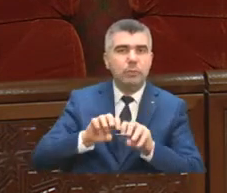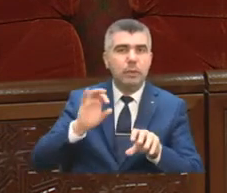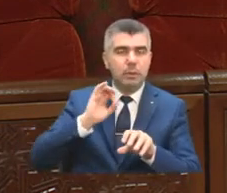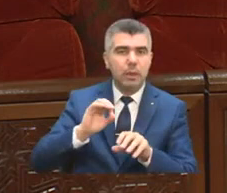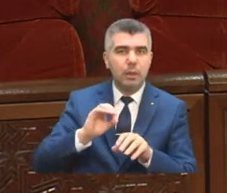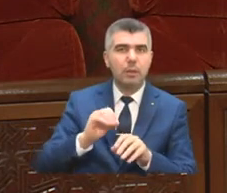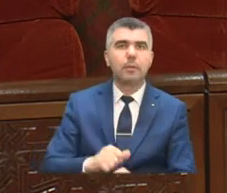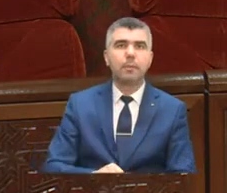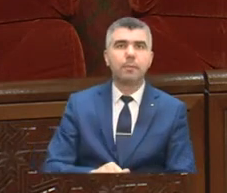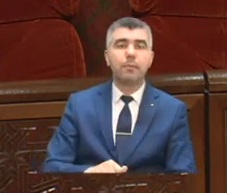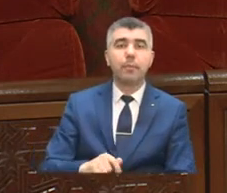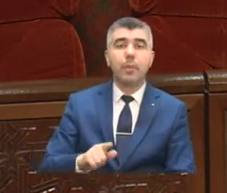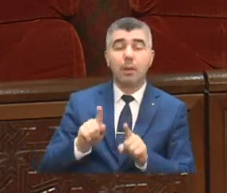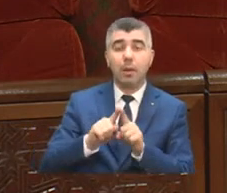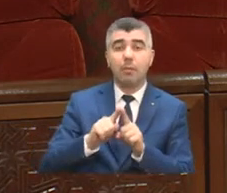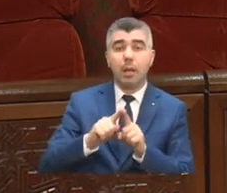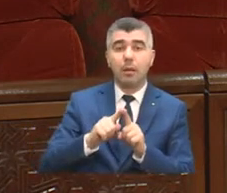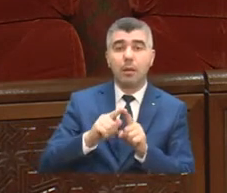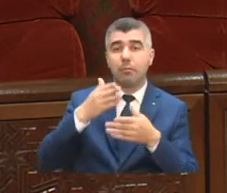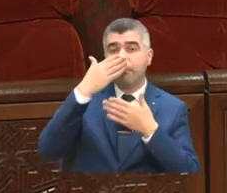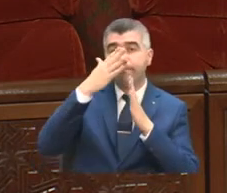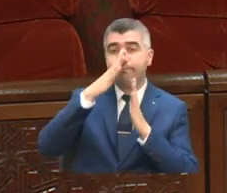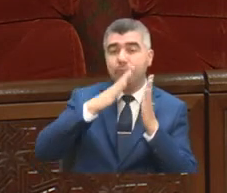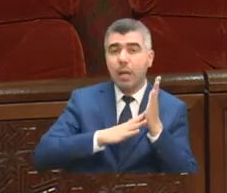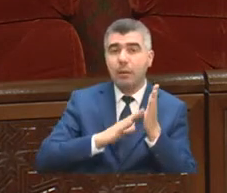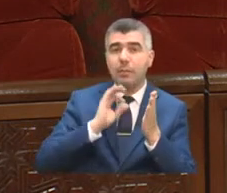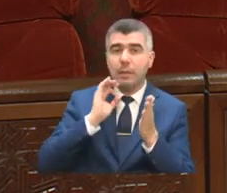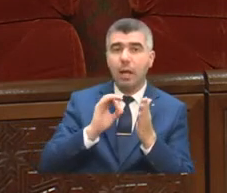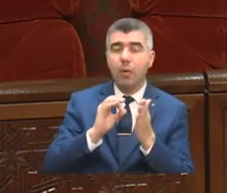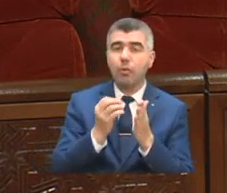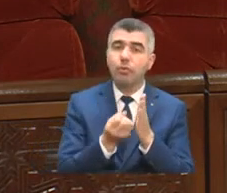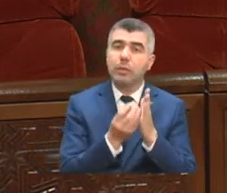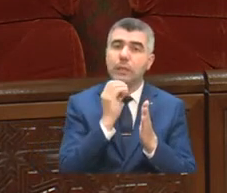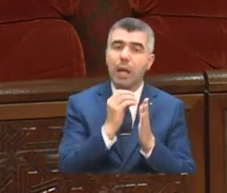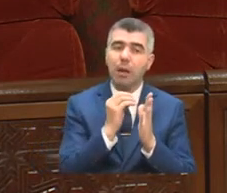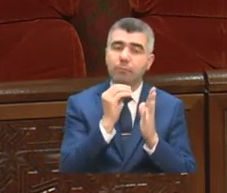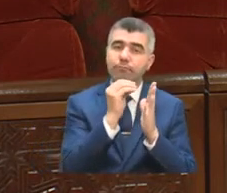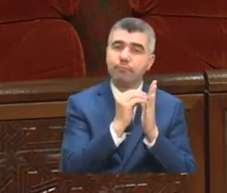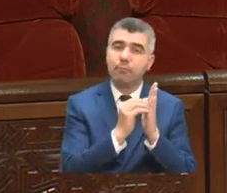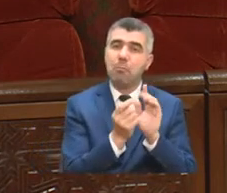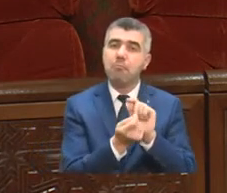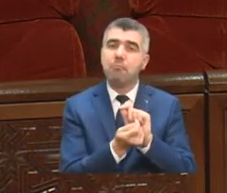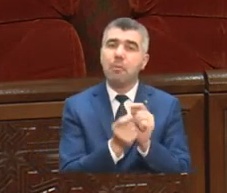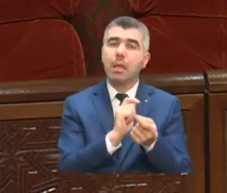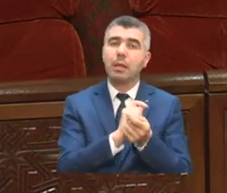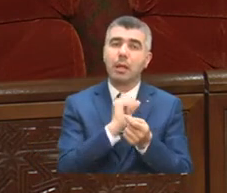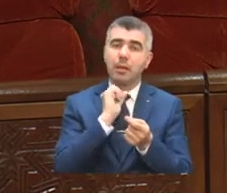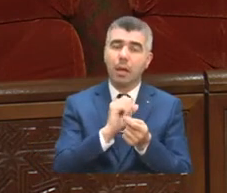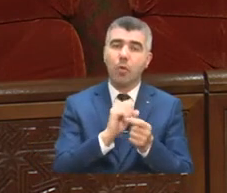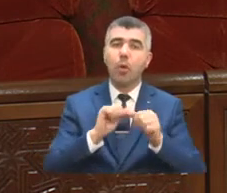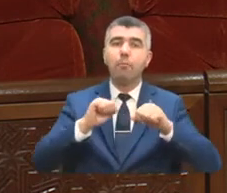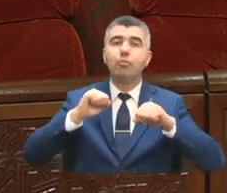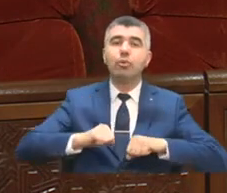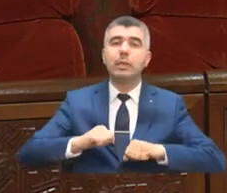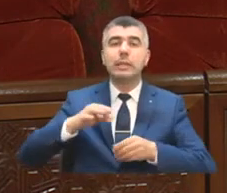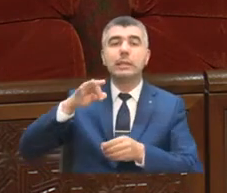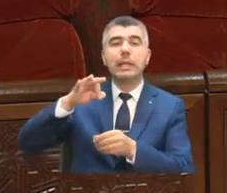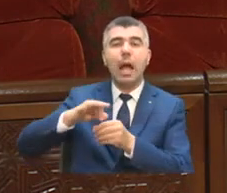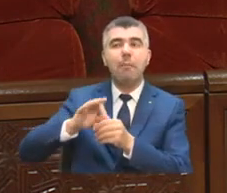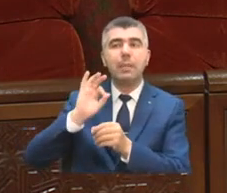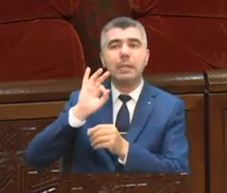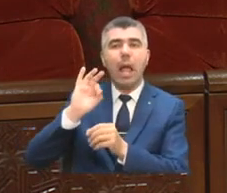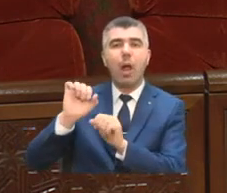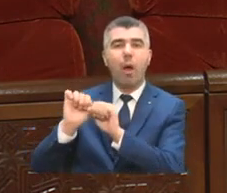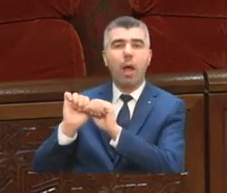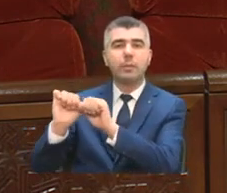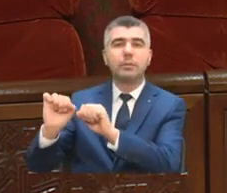لاجل ذلك غادي تقوم الوزاره بتسريع وتيره العمل من اجل نقل الاختصاصات اللي تتعلق بهذا النمط النقلي الى المجالس الجهويه في اطار ورؤيه